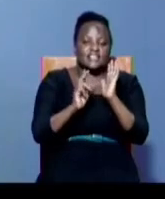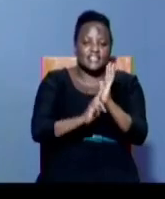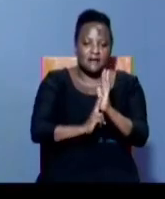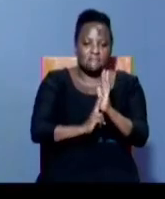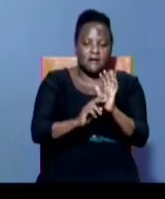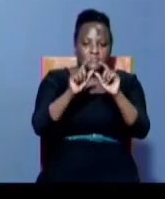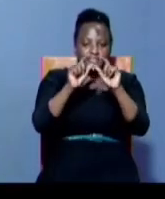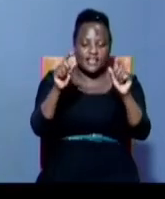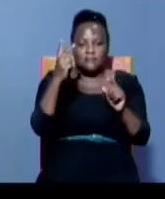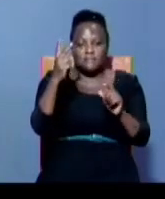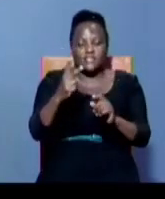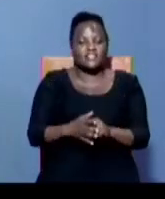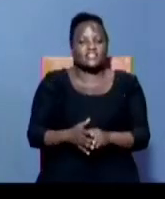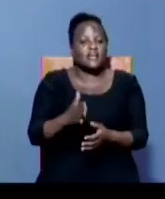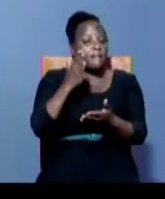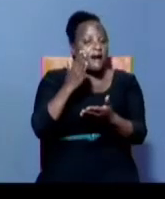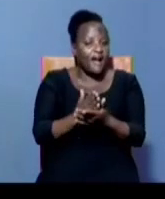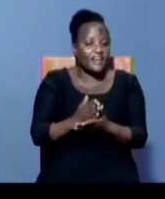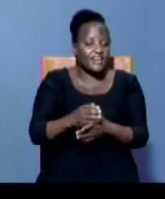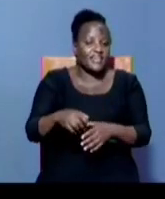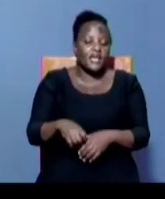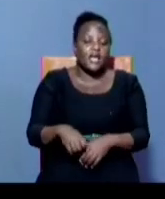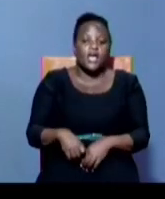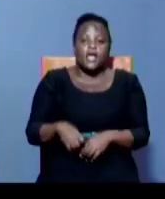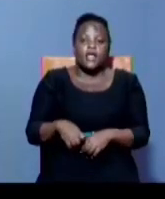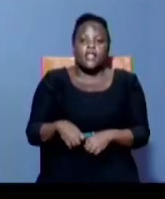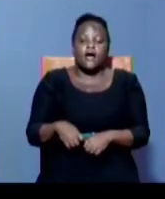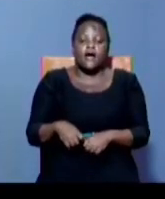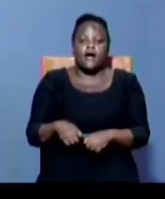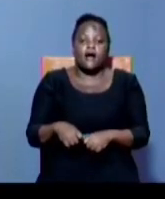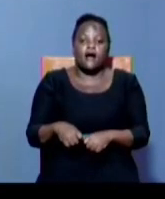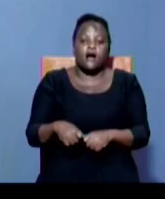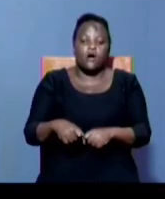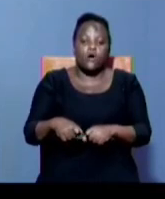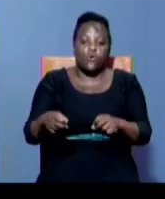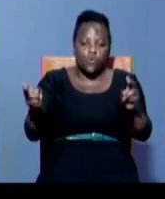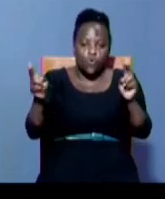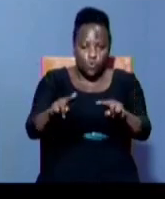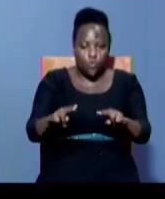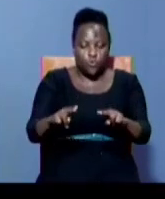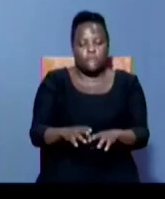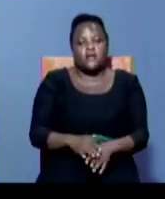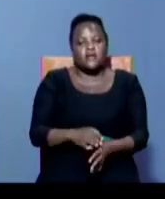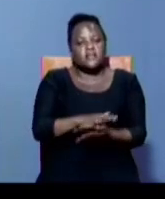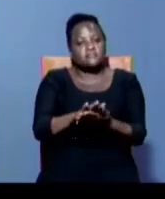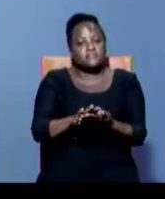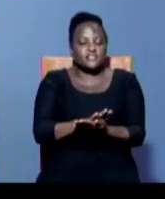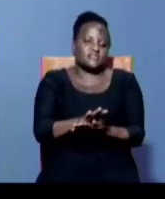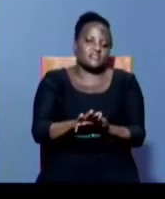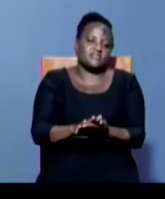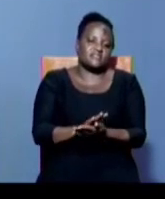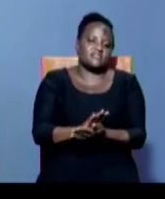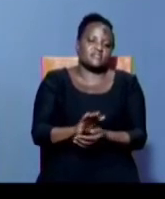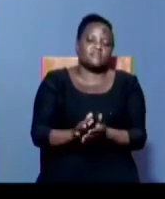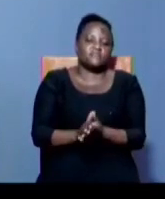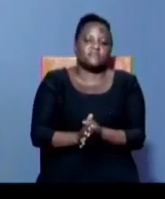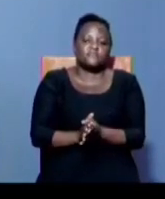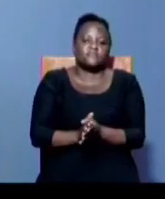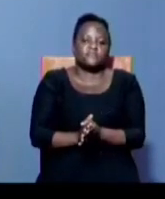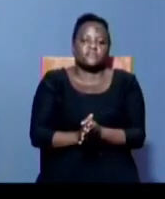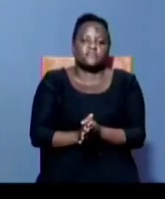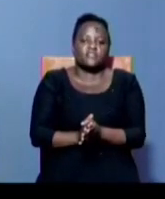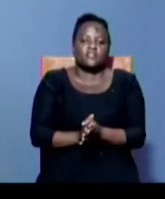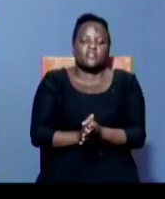na hukumu ni msingi wa kiti chako. Nisikize vizuri, kumbuka tunafuatilia swali hili: kwa nini kiti cha